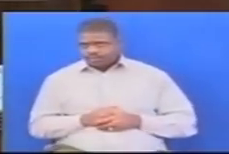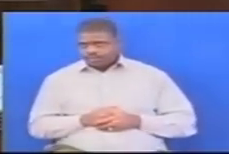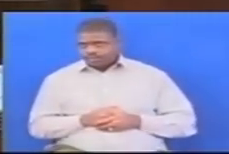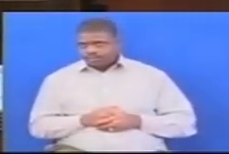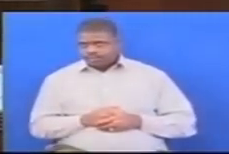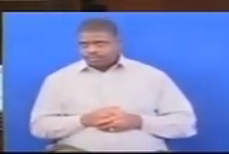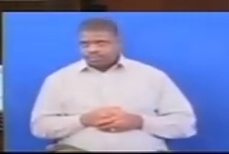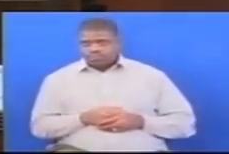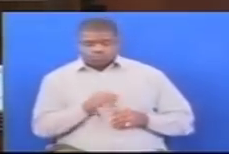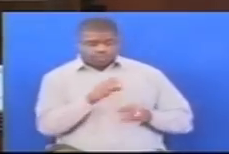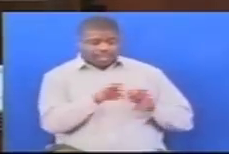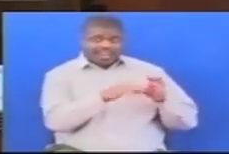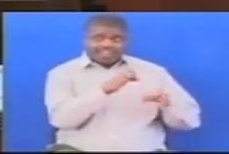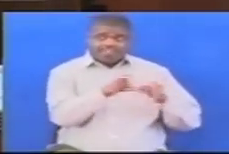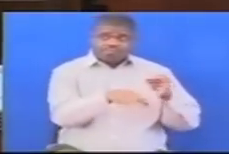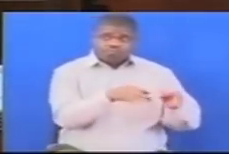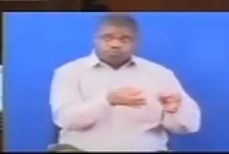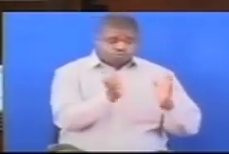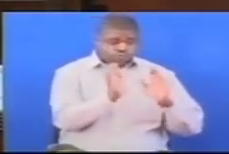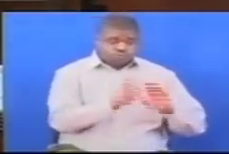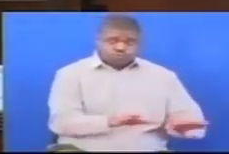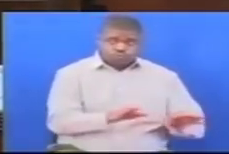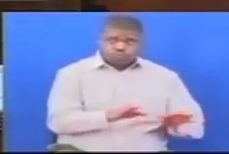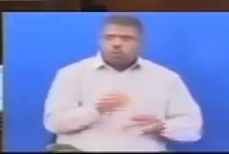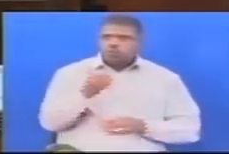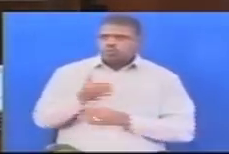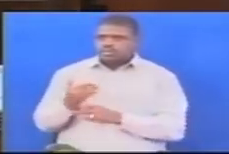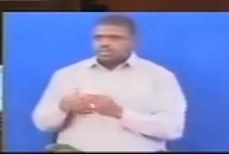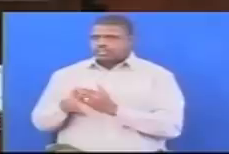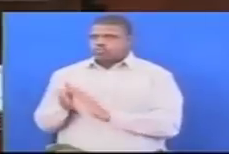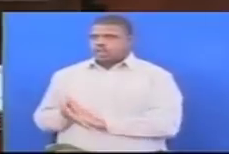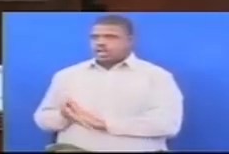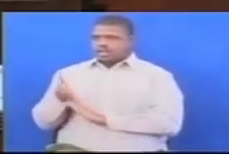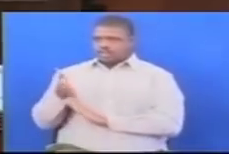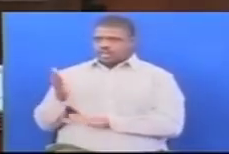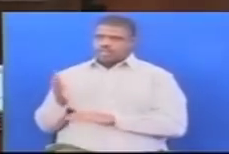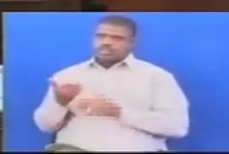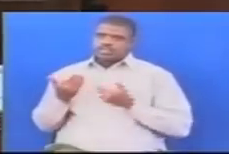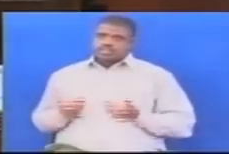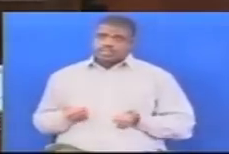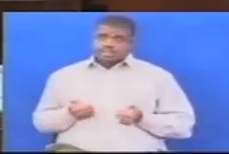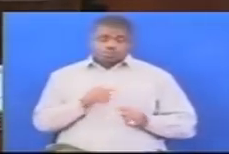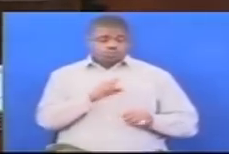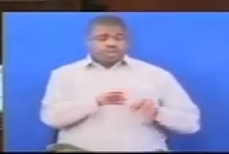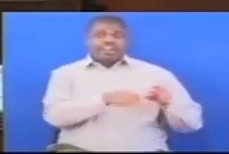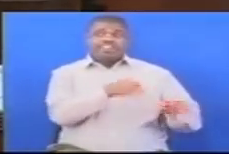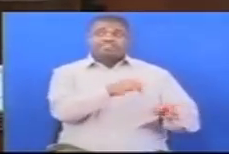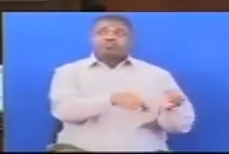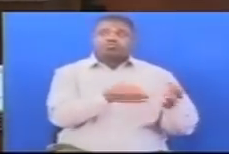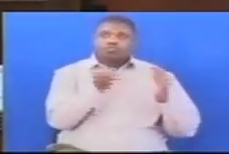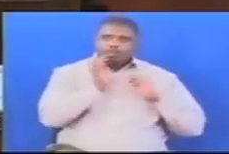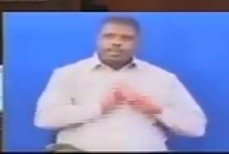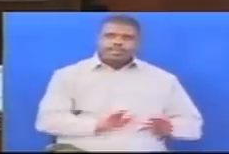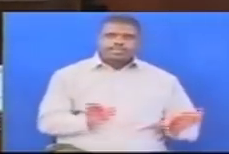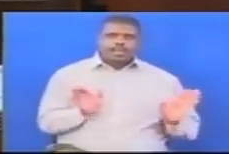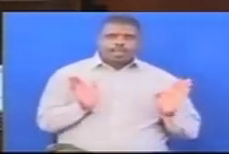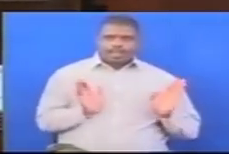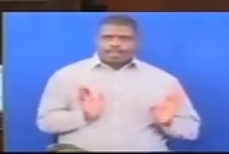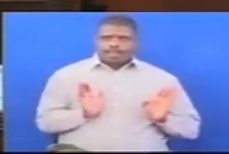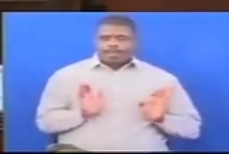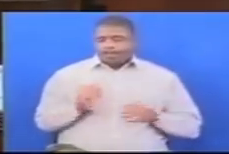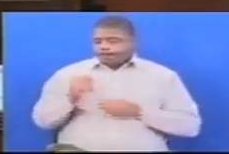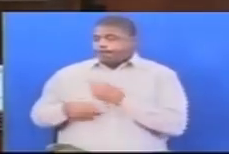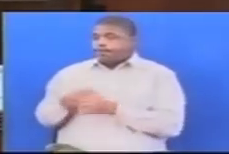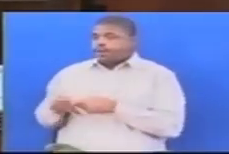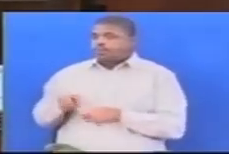baada ya usanifu kukamilika. Kwa maana hiyo usanifu umeshakamilika. Mradi